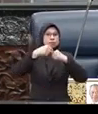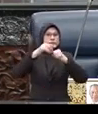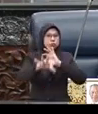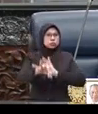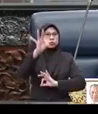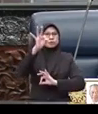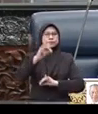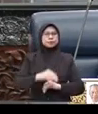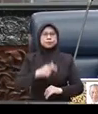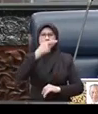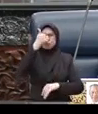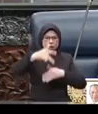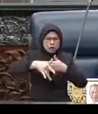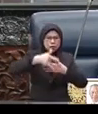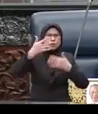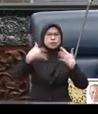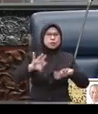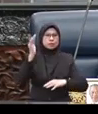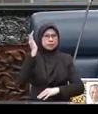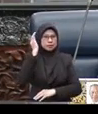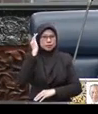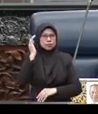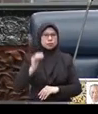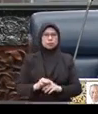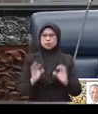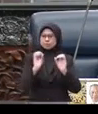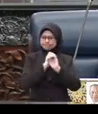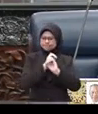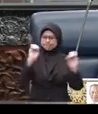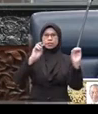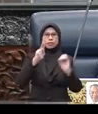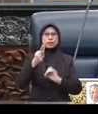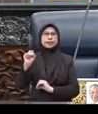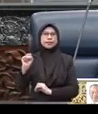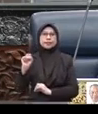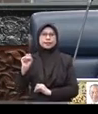pada awal lagi kita udah tahu udah ini tak ada